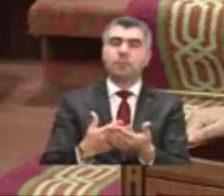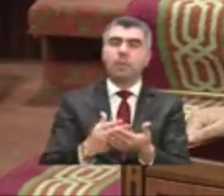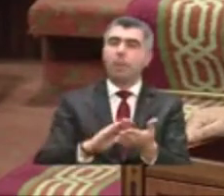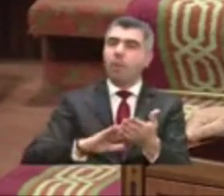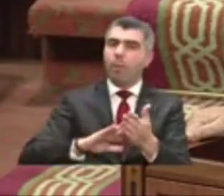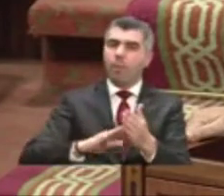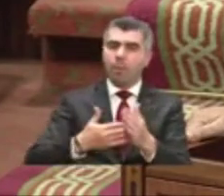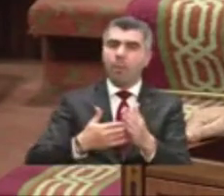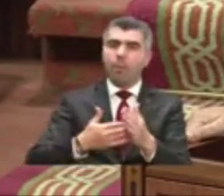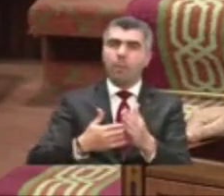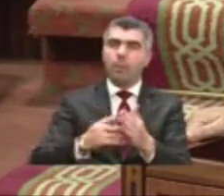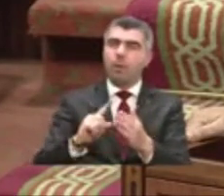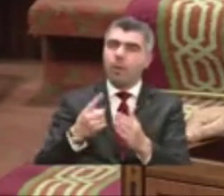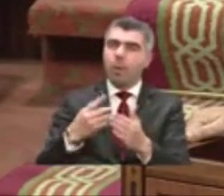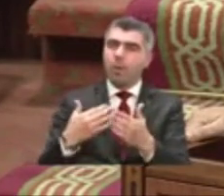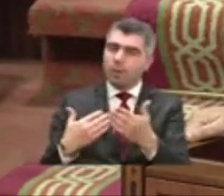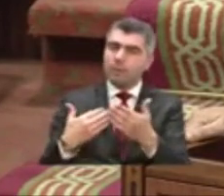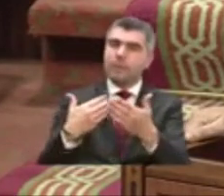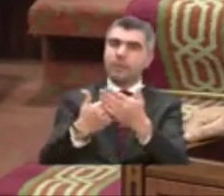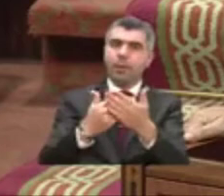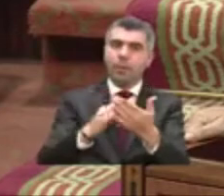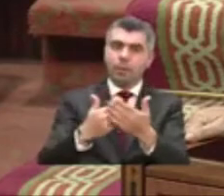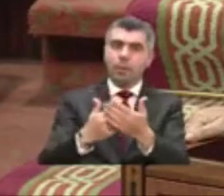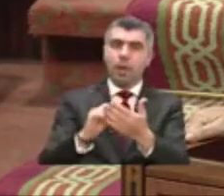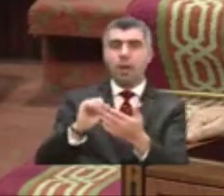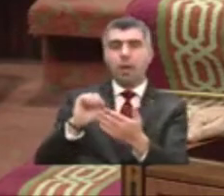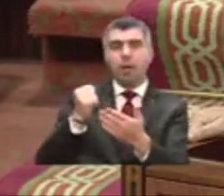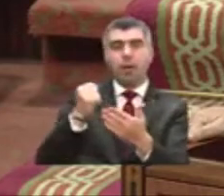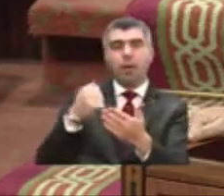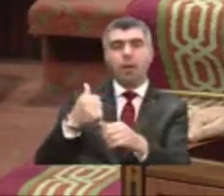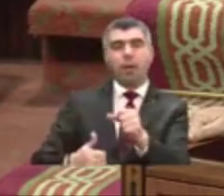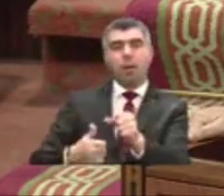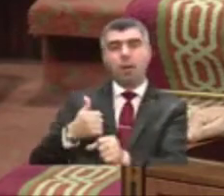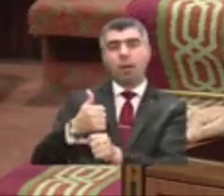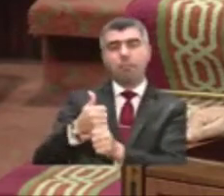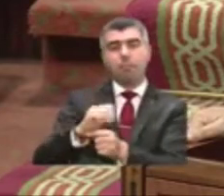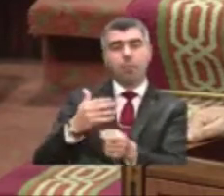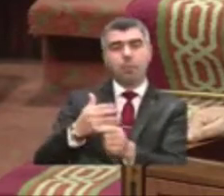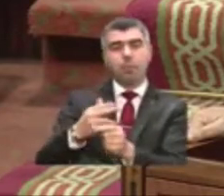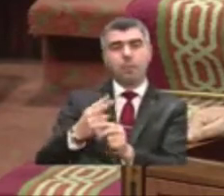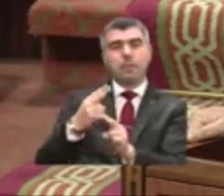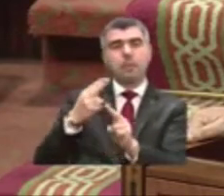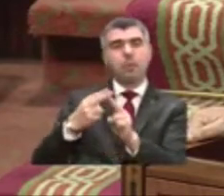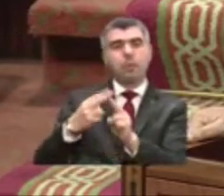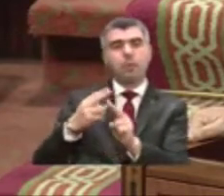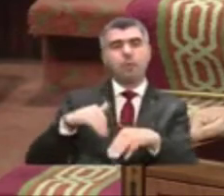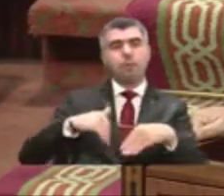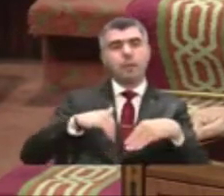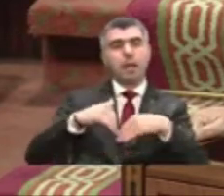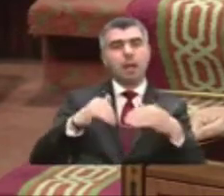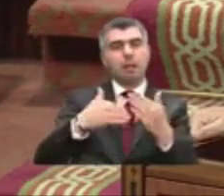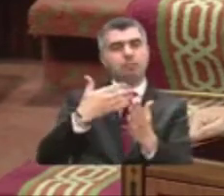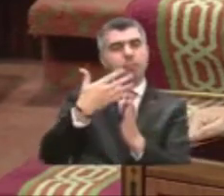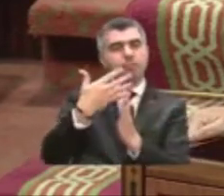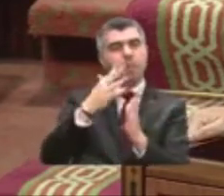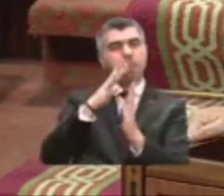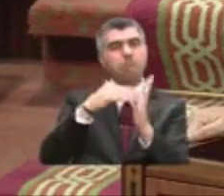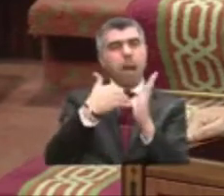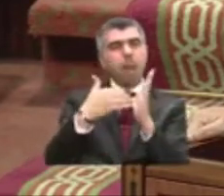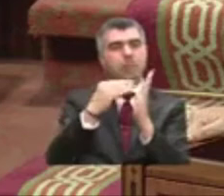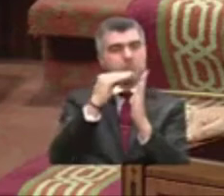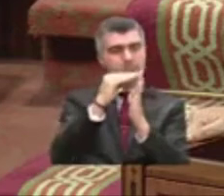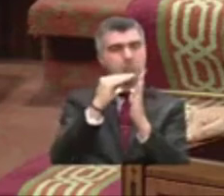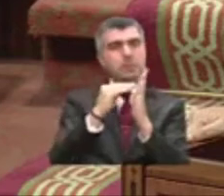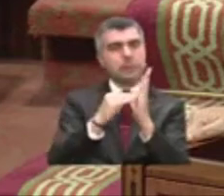بهذه الأولويات، وكما تعلمون فسنويا تتحدد ما هي الطرق التي سيتم برمجتها على الصعيد الإقليمي وتؤخذ